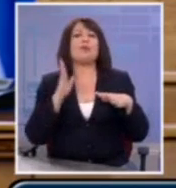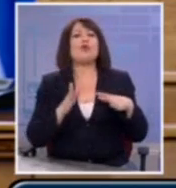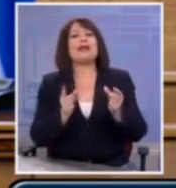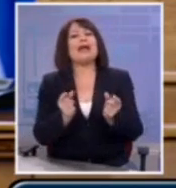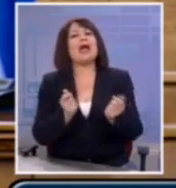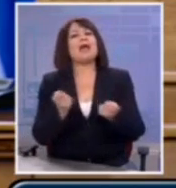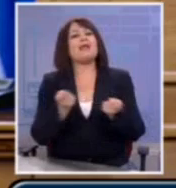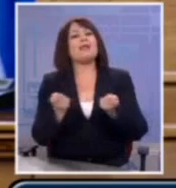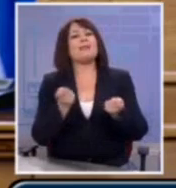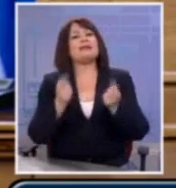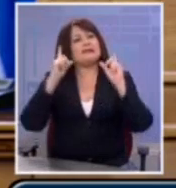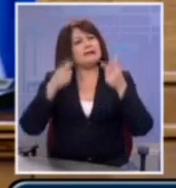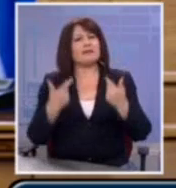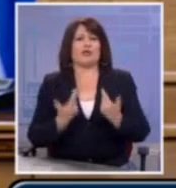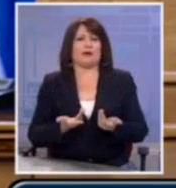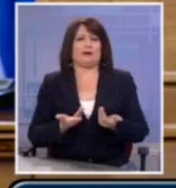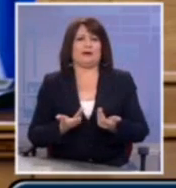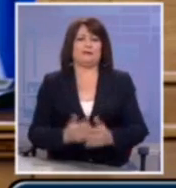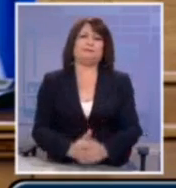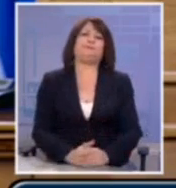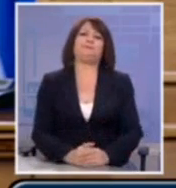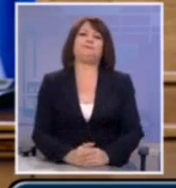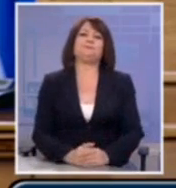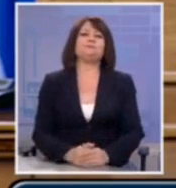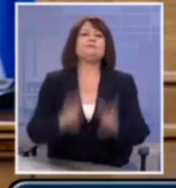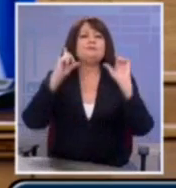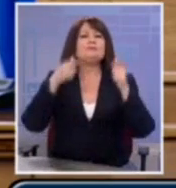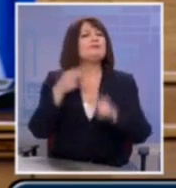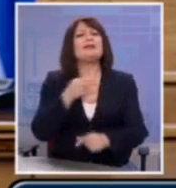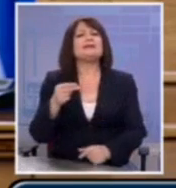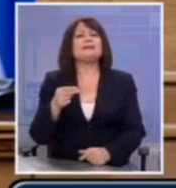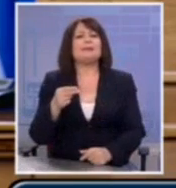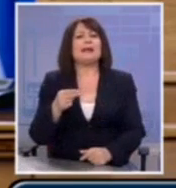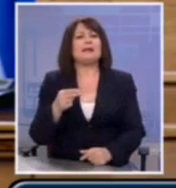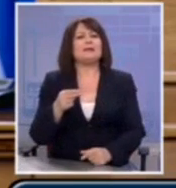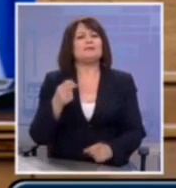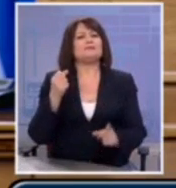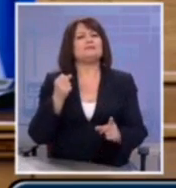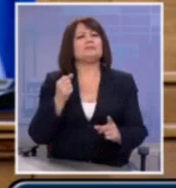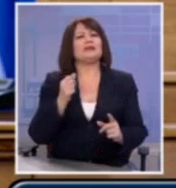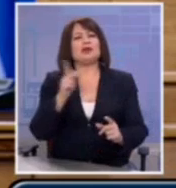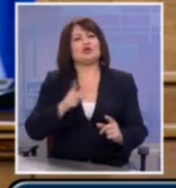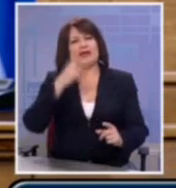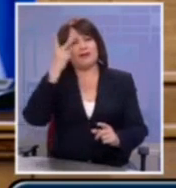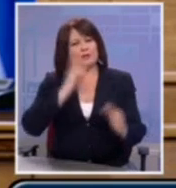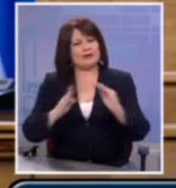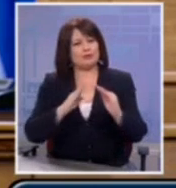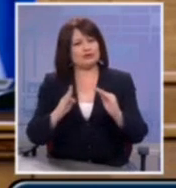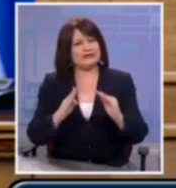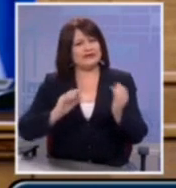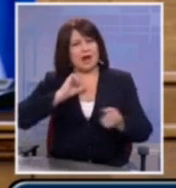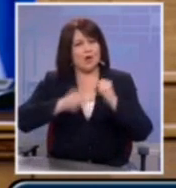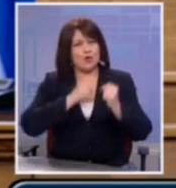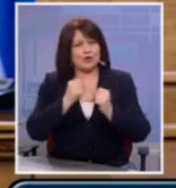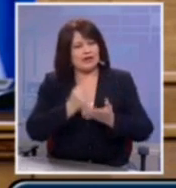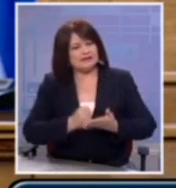παράγοντας της δημοκρατίας μας. Όπου δημοκρατία σημαίνει αγώνας υπεράσπισης των κοινωνικών δικαιωμάτων, ενεργή